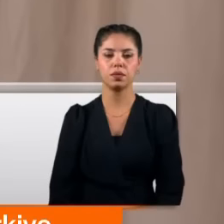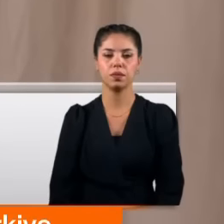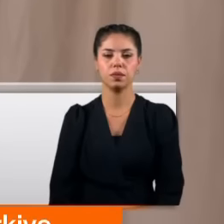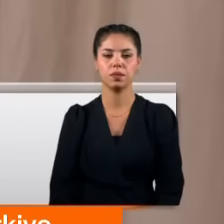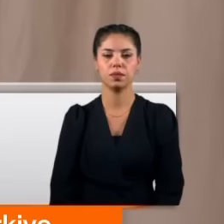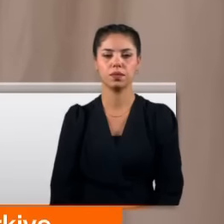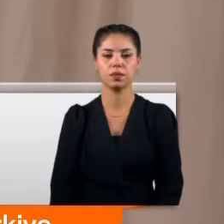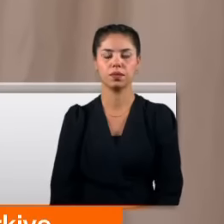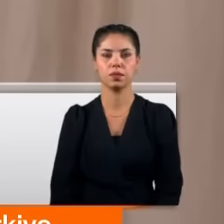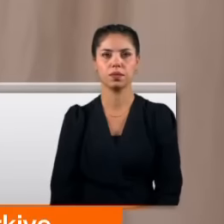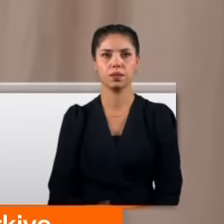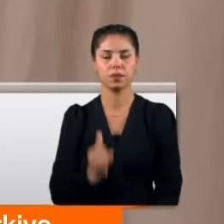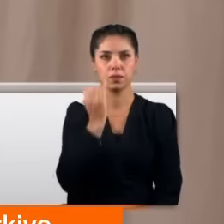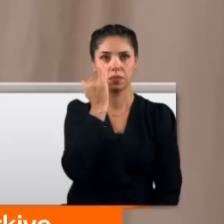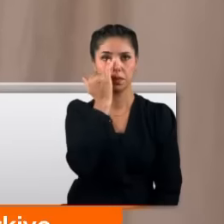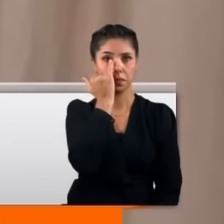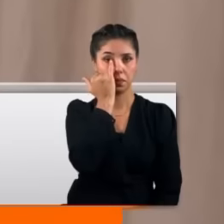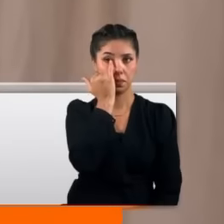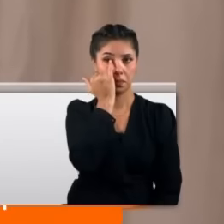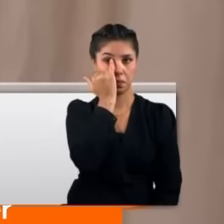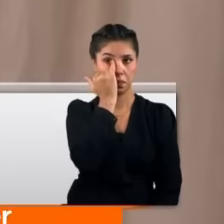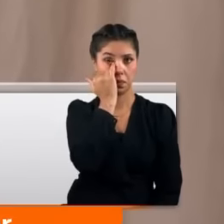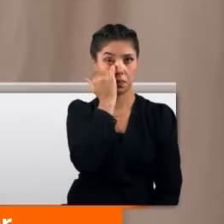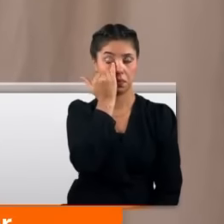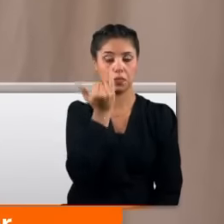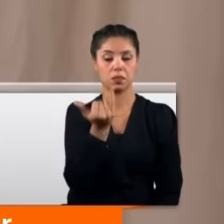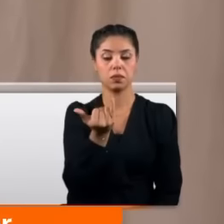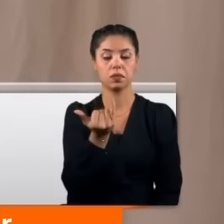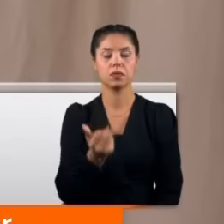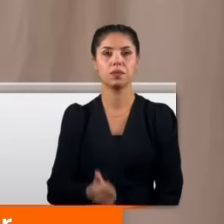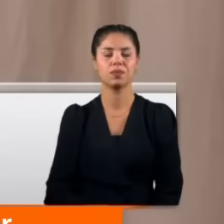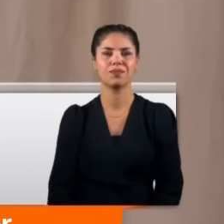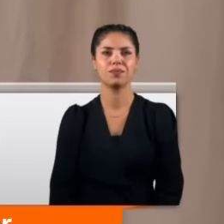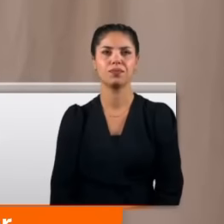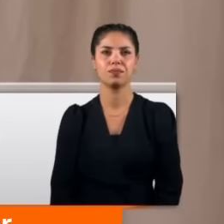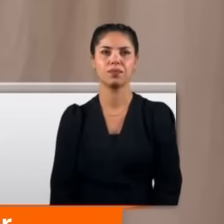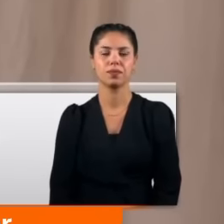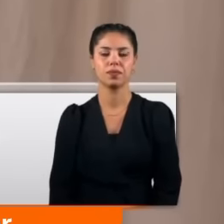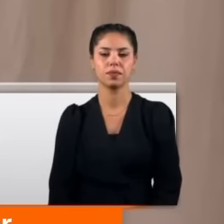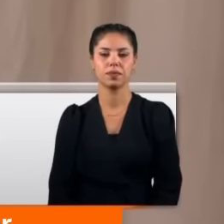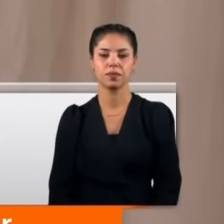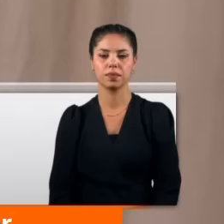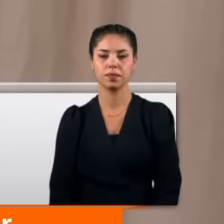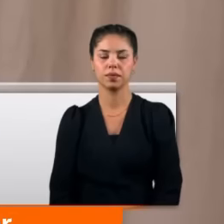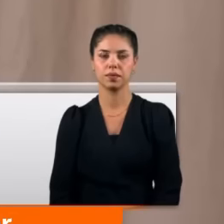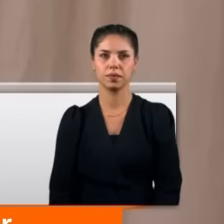Mantıklı olanı, doğru olanı, haklı olanı yapacağız. Askeri ve siyasi olarak doğru zamanı bekleyeceğiz.